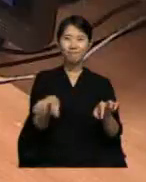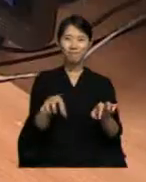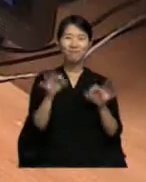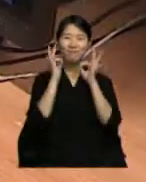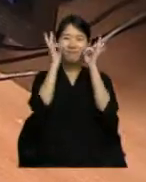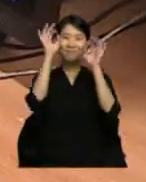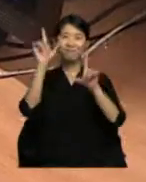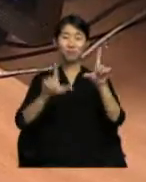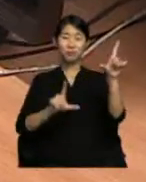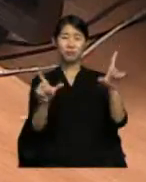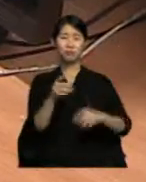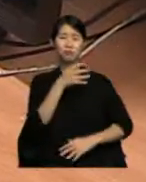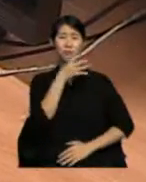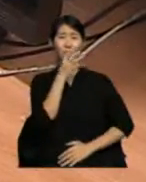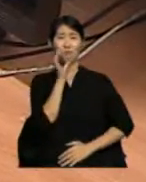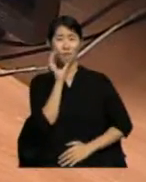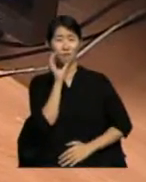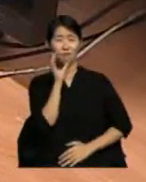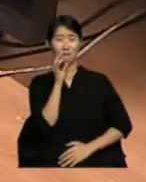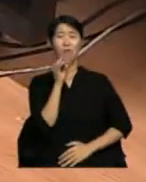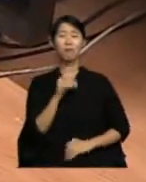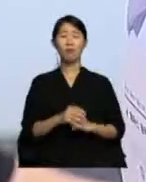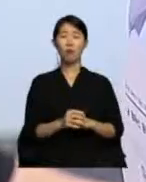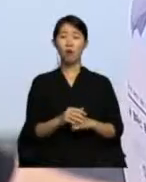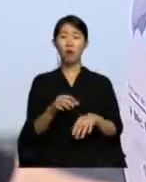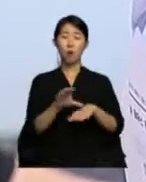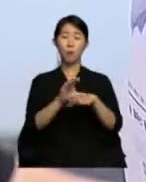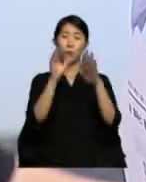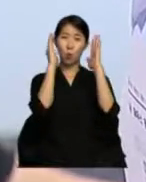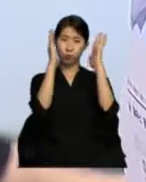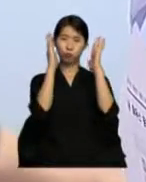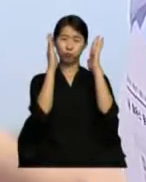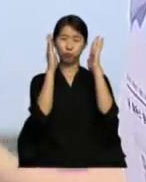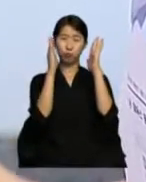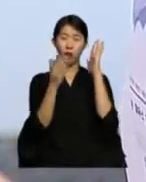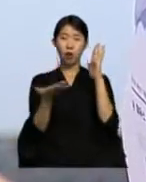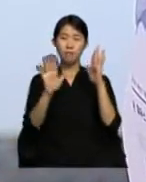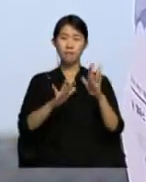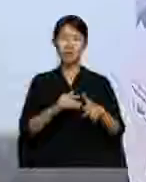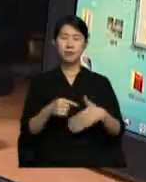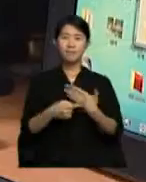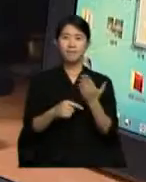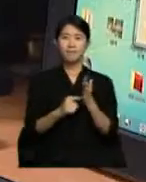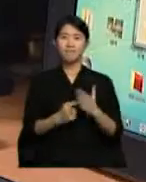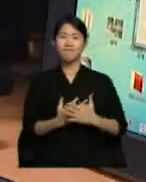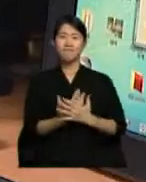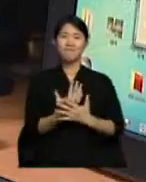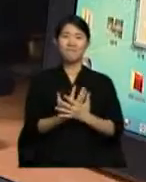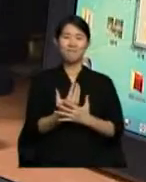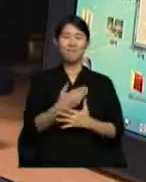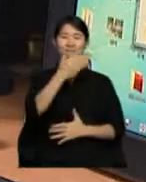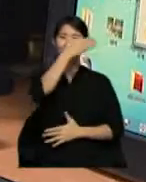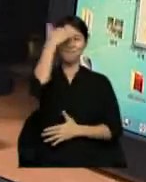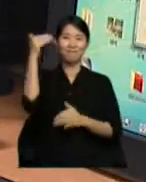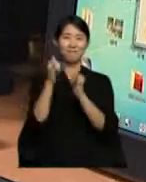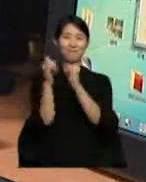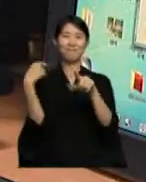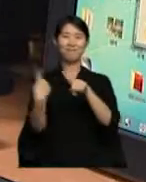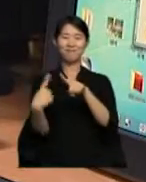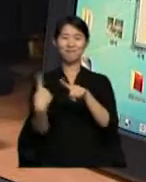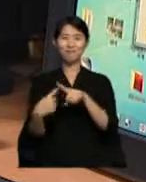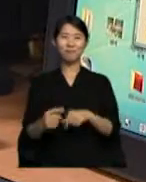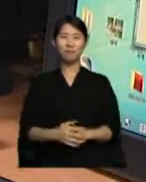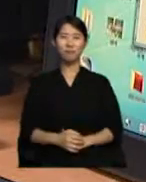움직여봅니다. 늦은 나이에 시작한 컴퓨터 공부지만 의욕만큼은 젊은이 못지 않습니다. 이렇게 물어보기가 조금